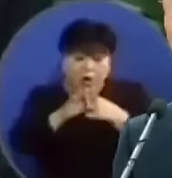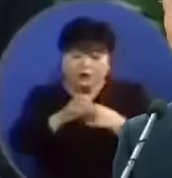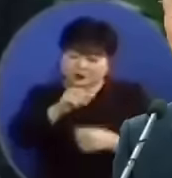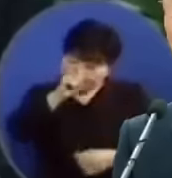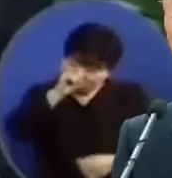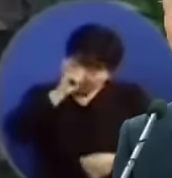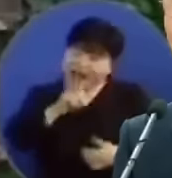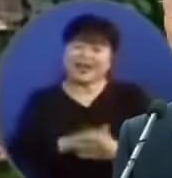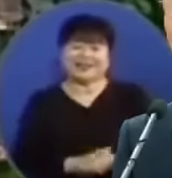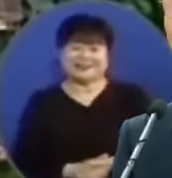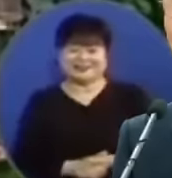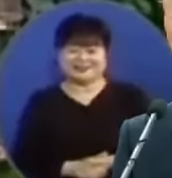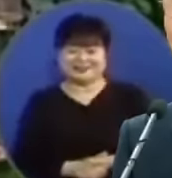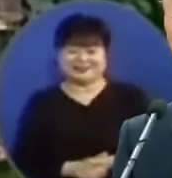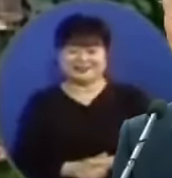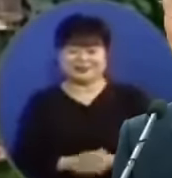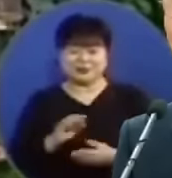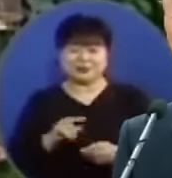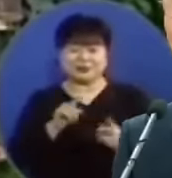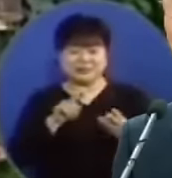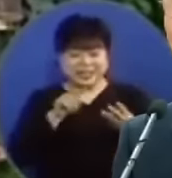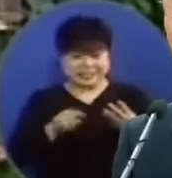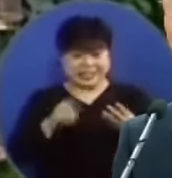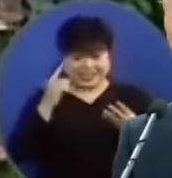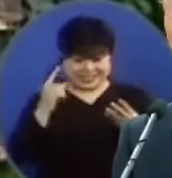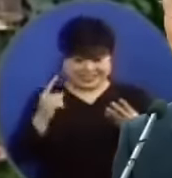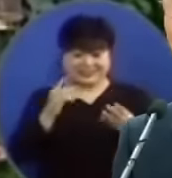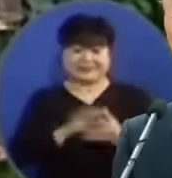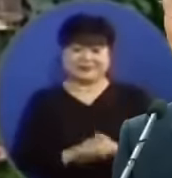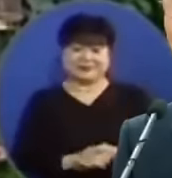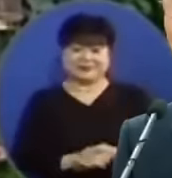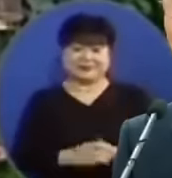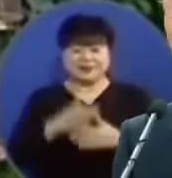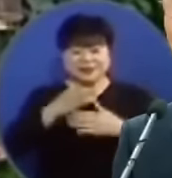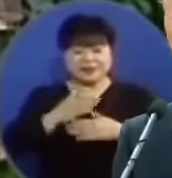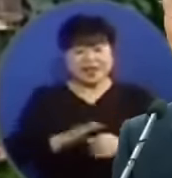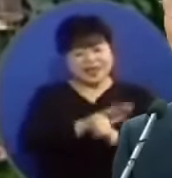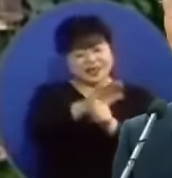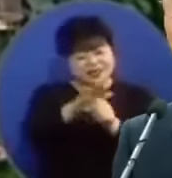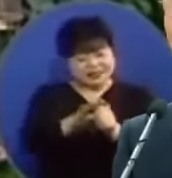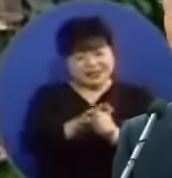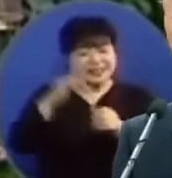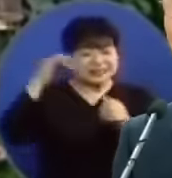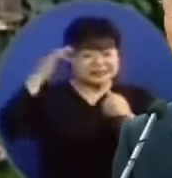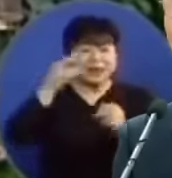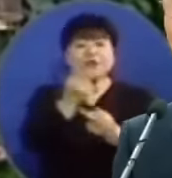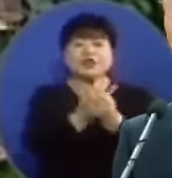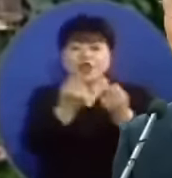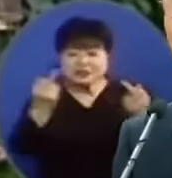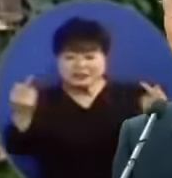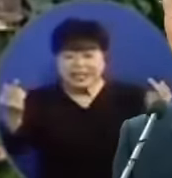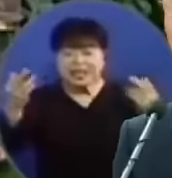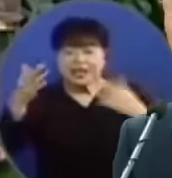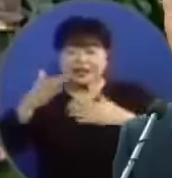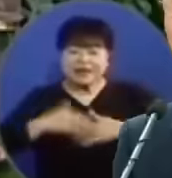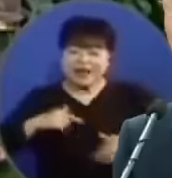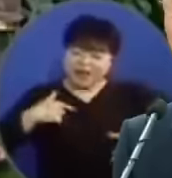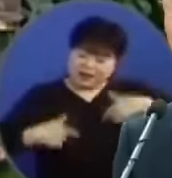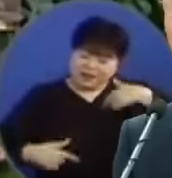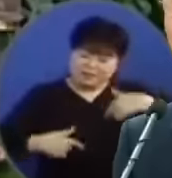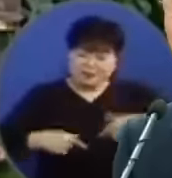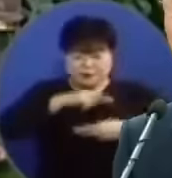것입니다. 빌립보서 4장 1절에 나의 사랑하고 사모하는 형제들, 나의